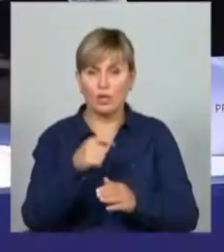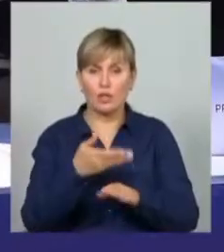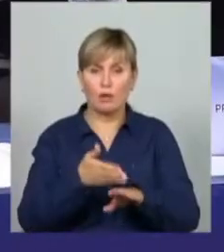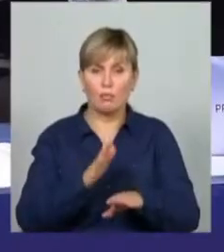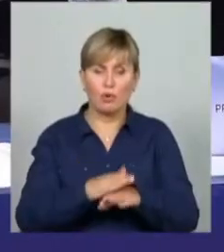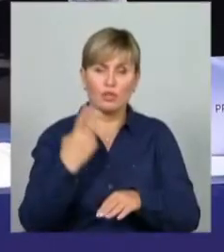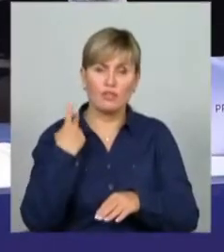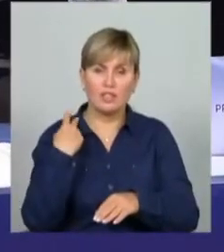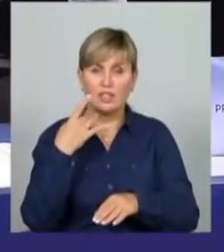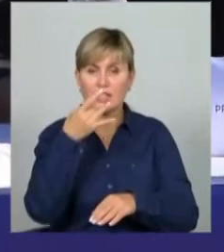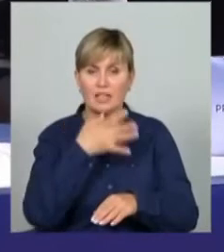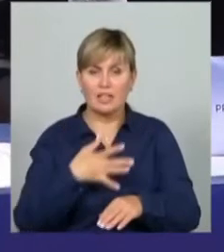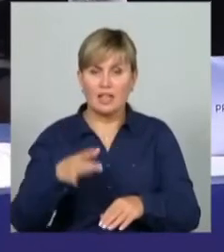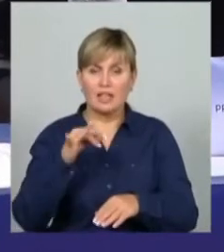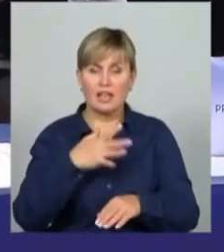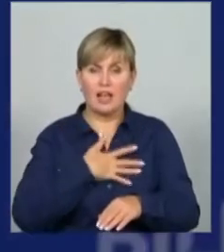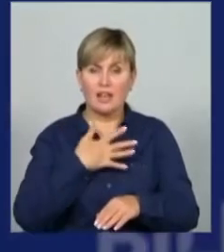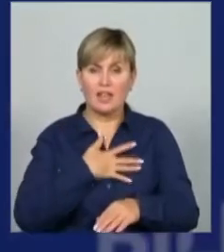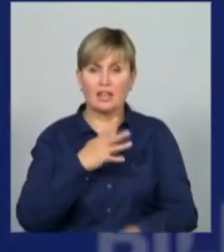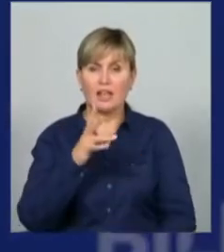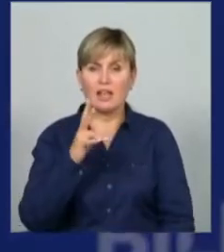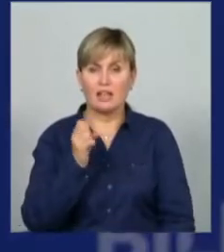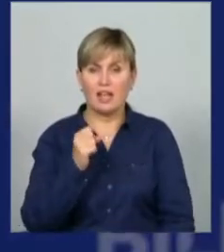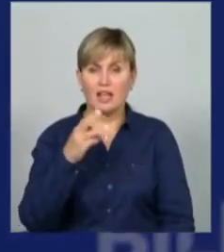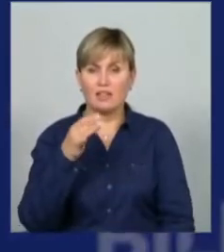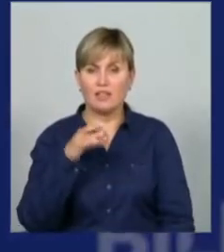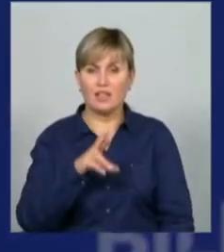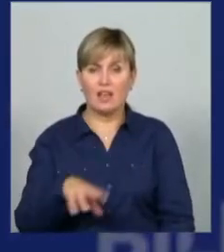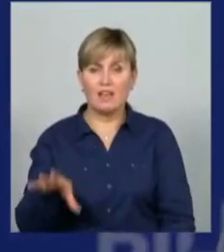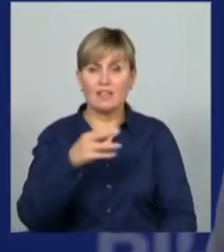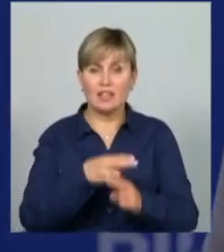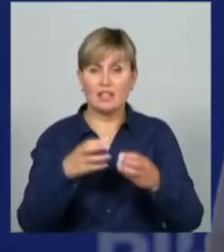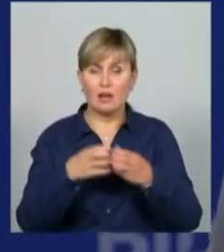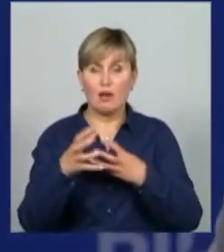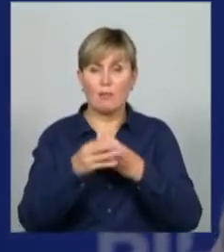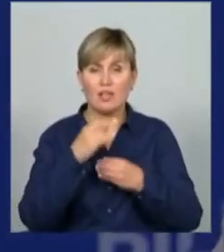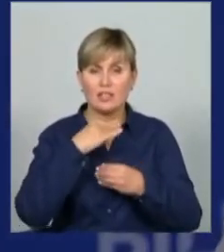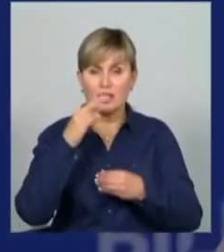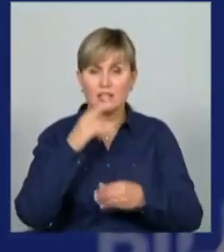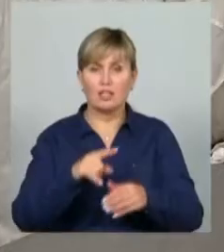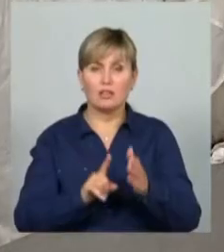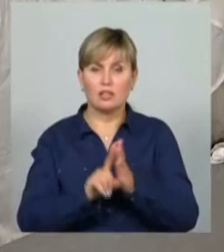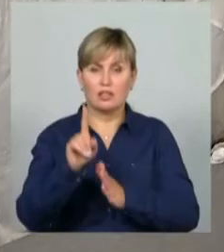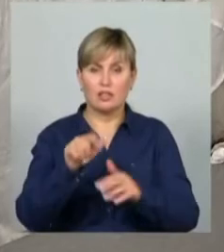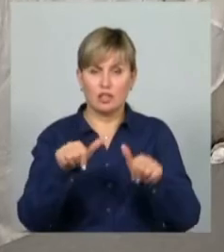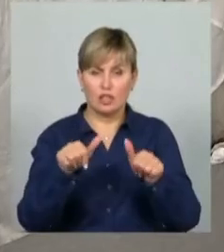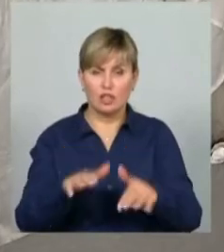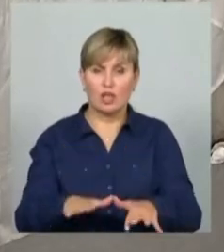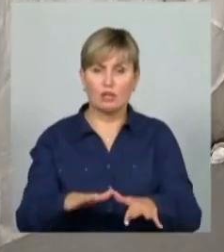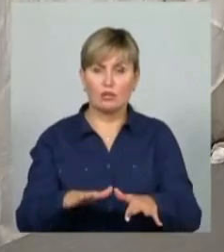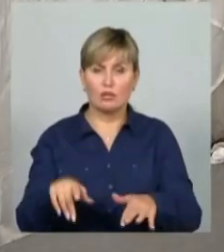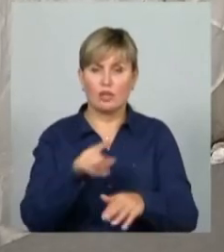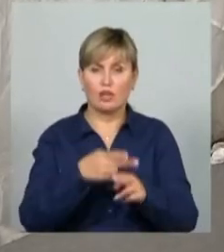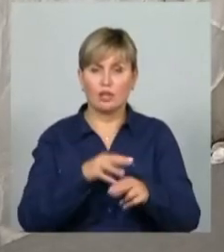Румынии, Великобритании, Канады и Латвии. Теперь эти 7 команд-победительниц вместе с Казахстаном вышли в решающий раунд квалификации,